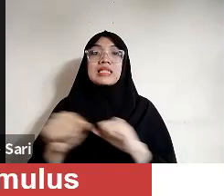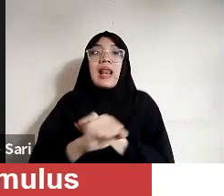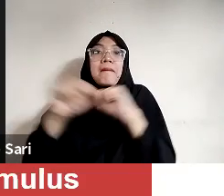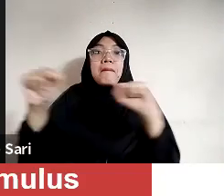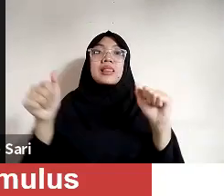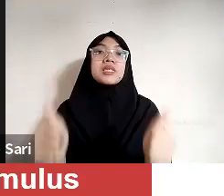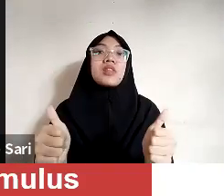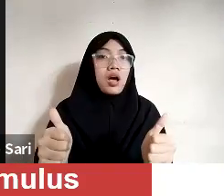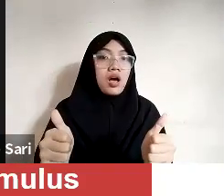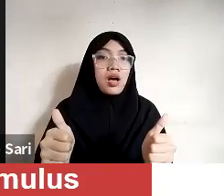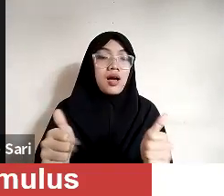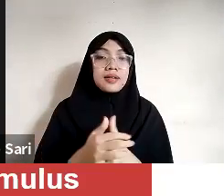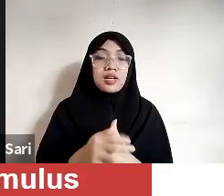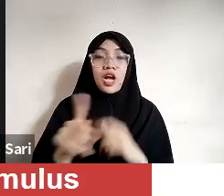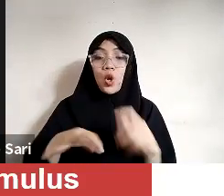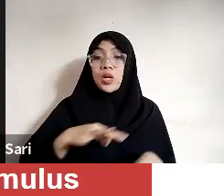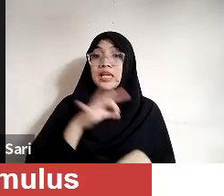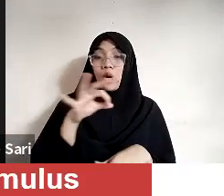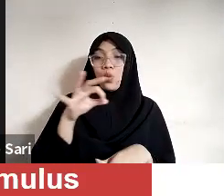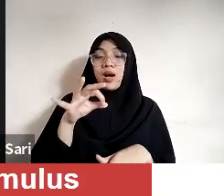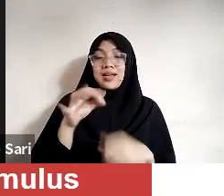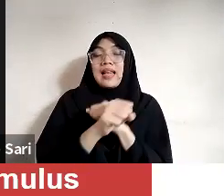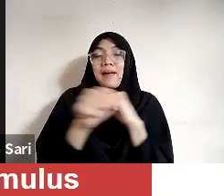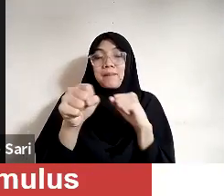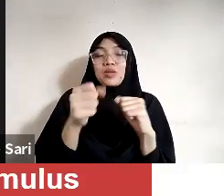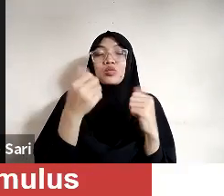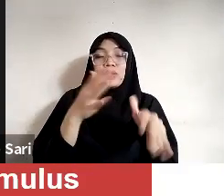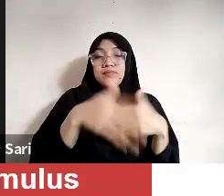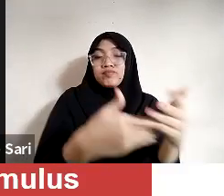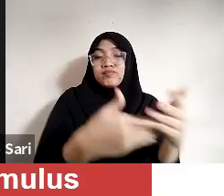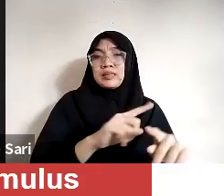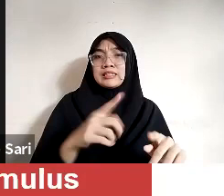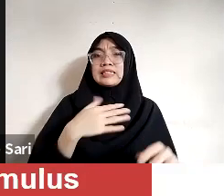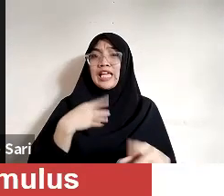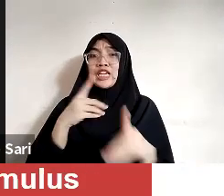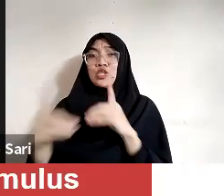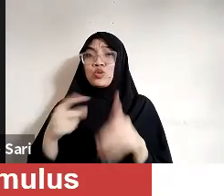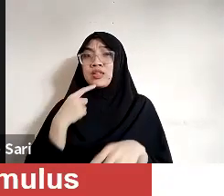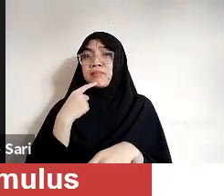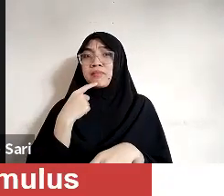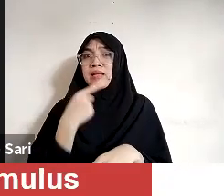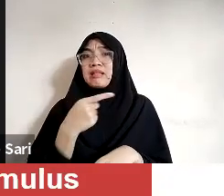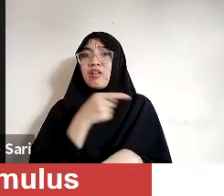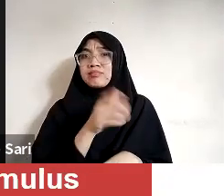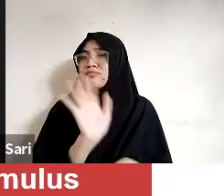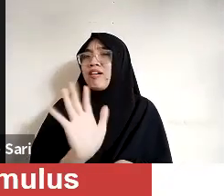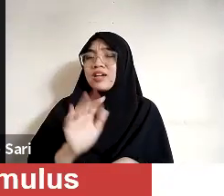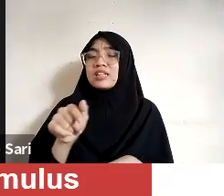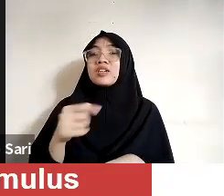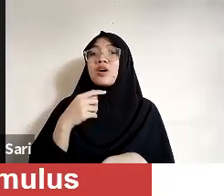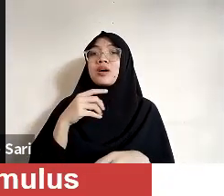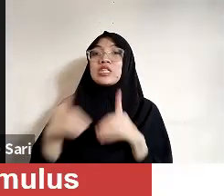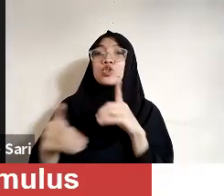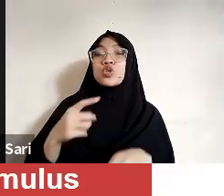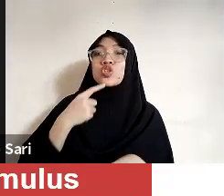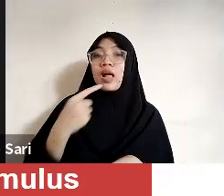kalau untuk menyelamatkan nyawa sudah, tapi saya tidak akan mendiskusikan itu kaitannya dengan mengatasi pandemi ya. Tapi untuk ekonomi ya,